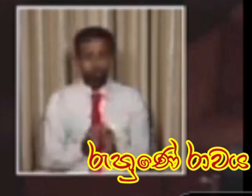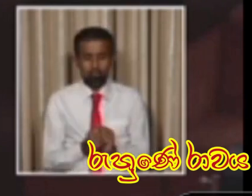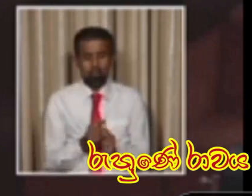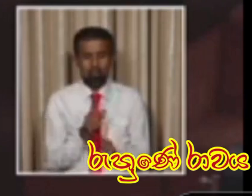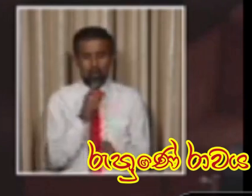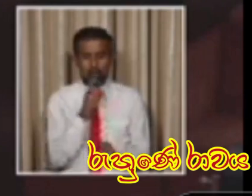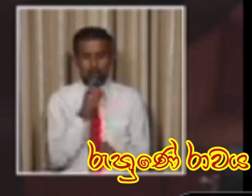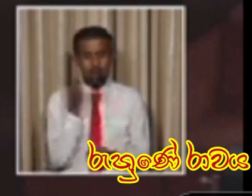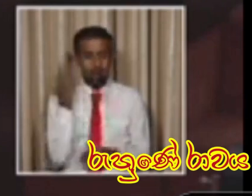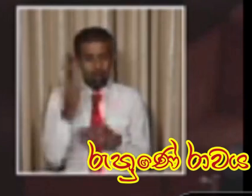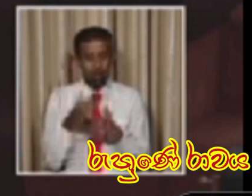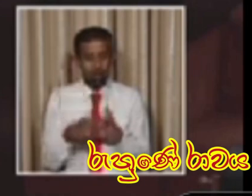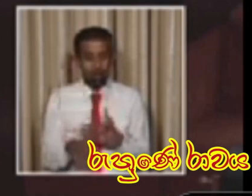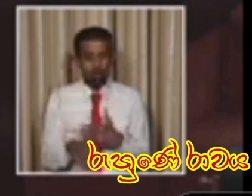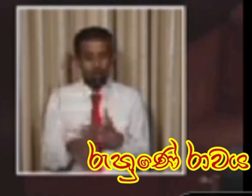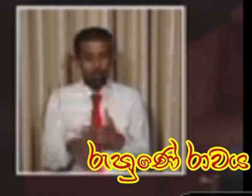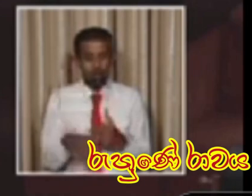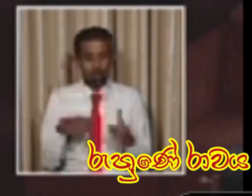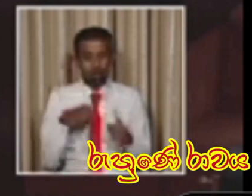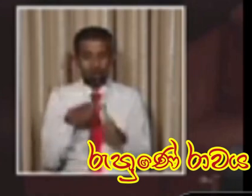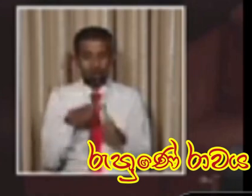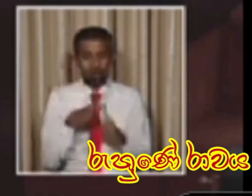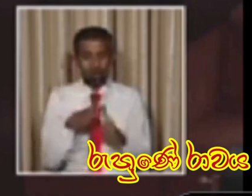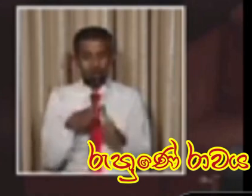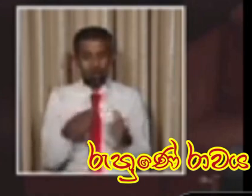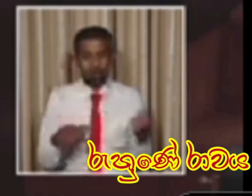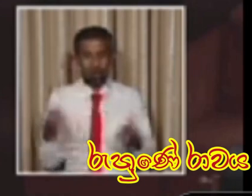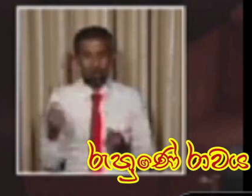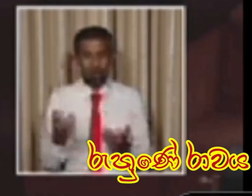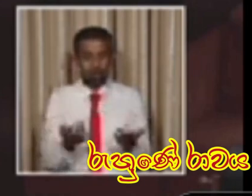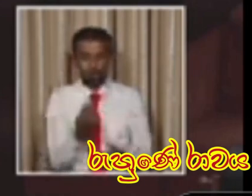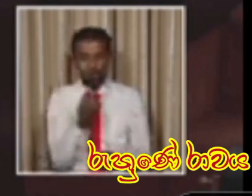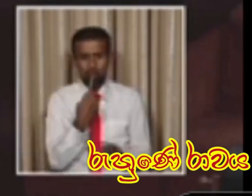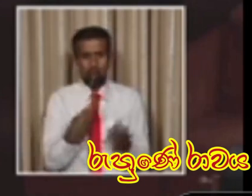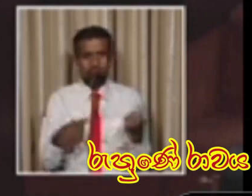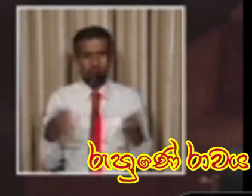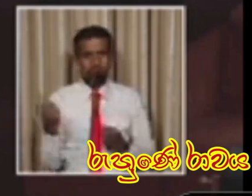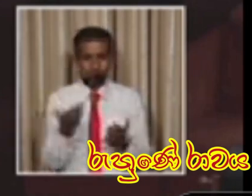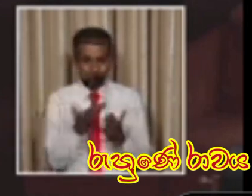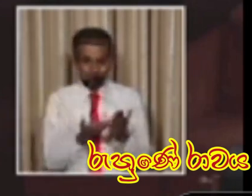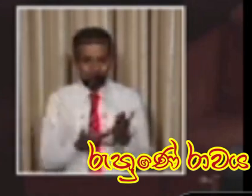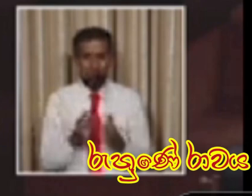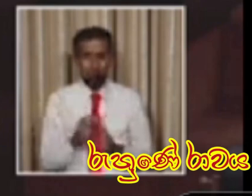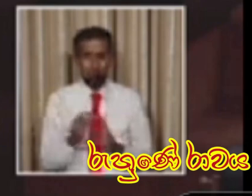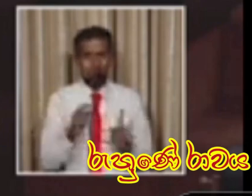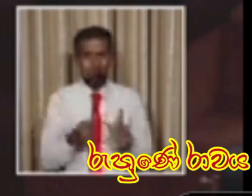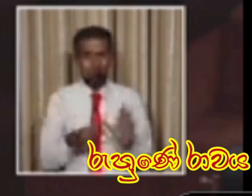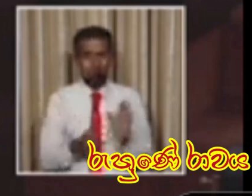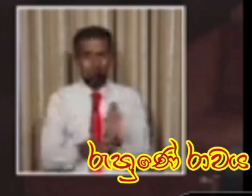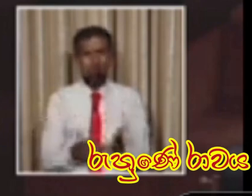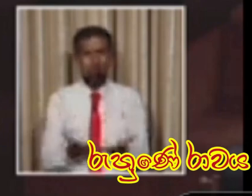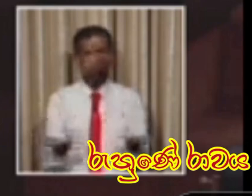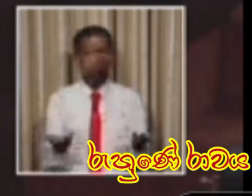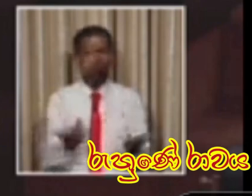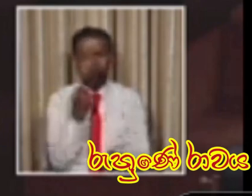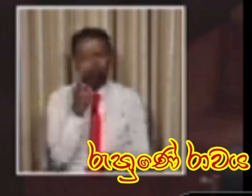අහපු අවස්ථාවේ. ඒ වගේම මන් දන්නේ කිරියල් ඇමතුමා කොහෙද කියන්නේ කියලා විකිණීමක් පිළිබඳව විකිණීමක් කියන එක කොහෙද කියන එක පාර්ලිමේන්තුවේ මේ පනත ඇතුලේ කොහෙද තියෙන්නේ කියලා